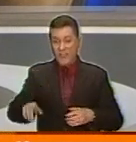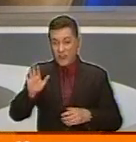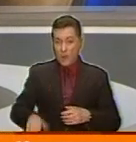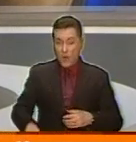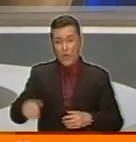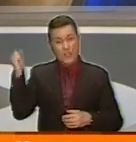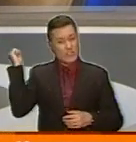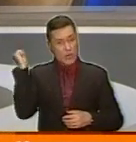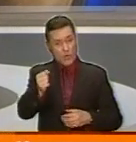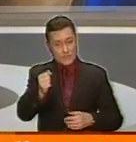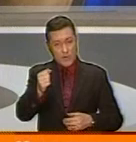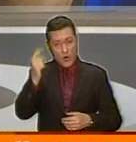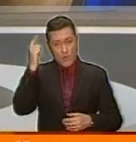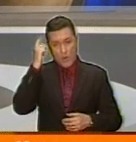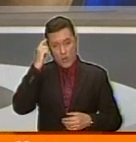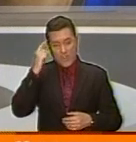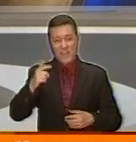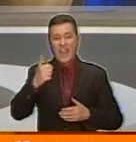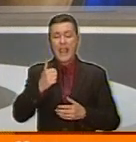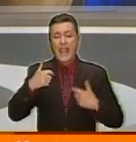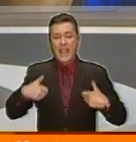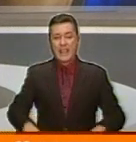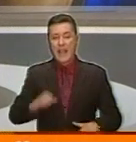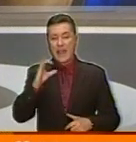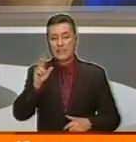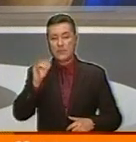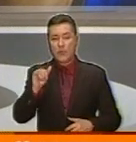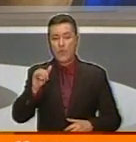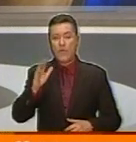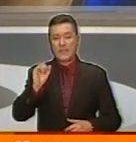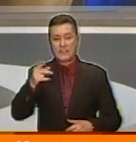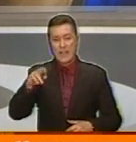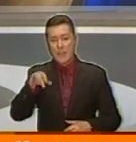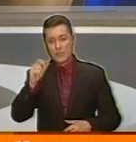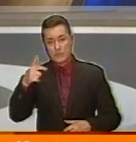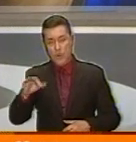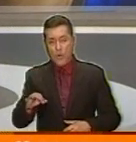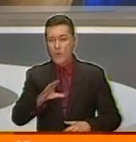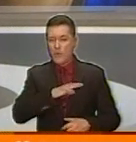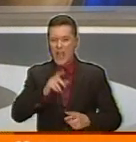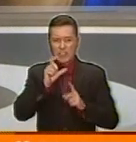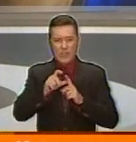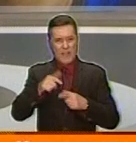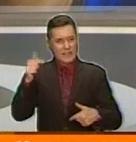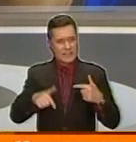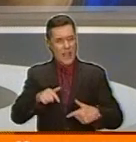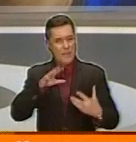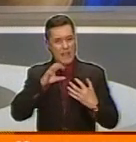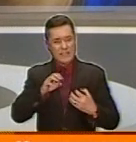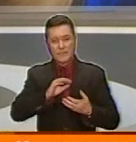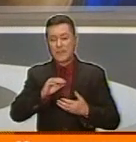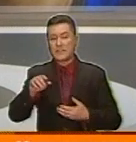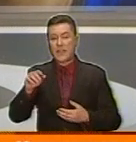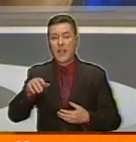з усього розмаху вдарив по голові генерала СБУ Василя Пісного. Всьому передувала словесна пересварка. Пісний уже написав заяву